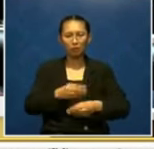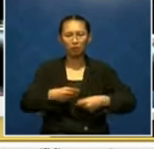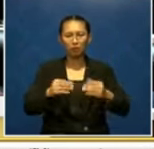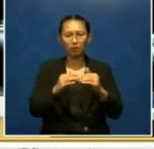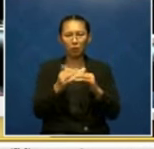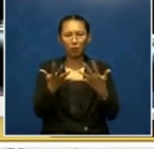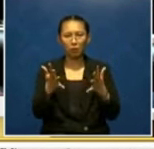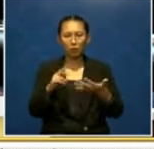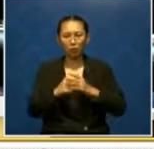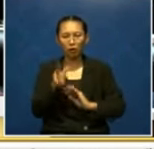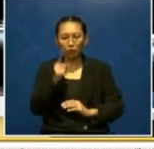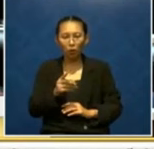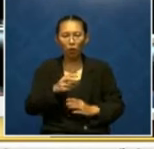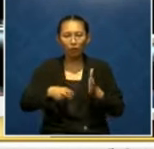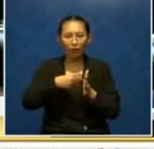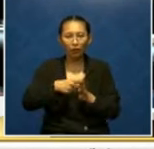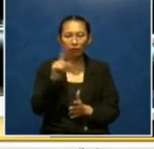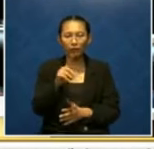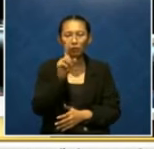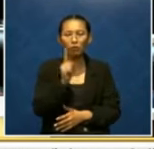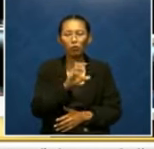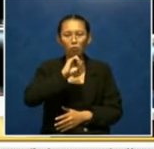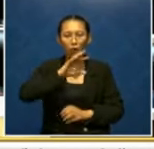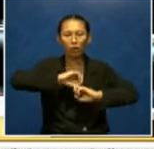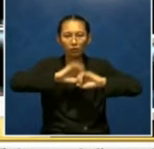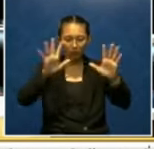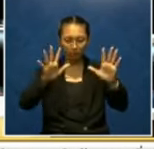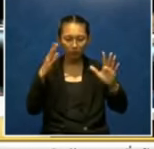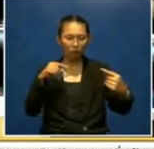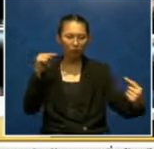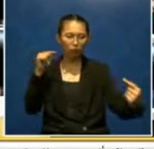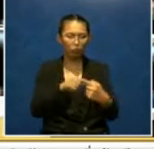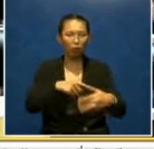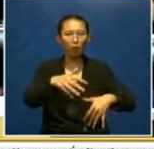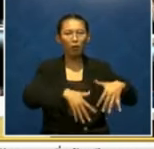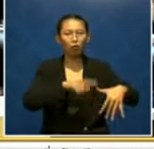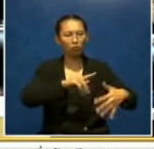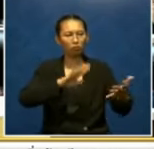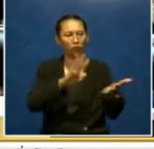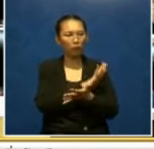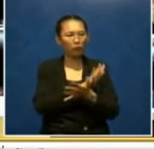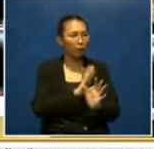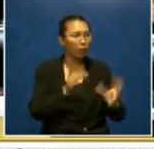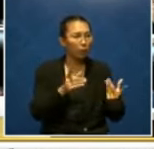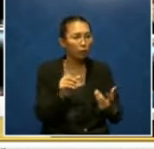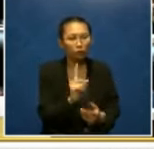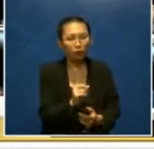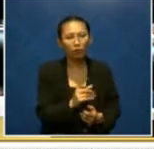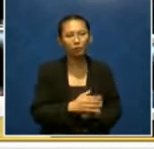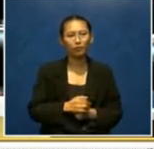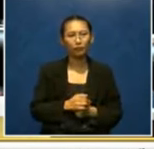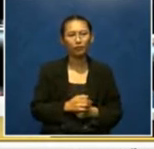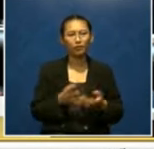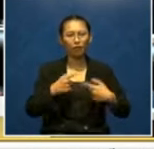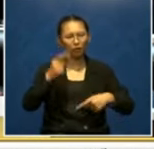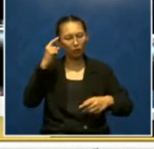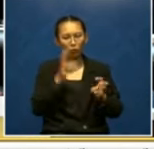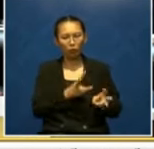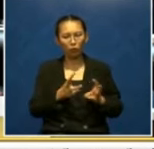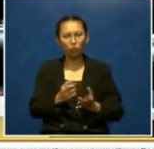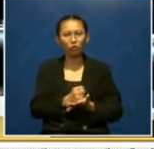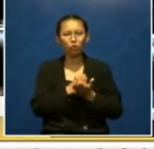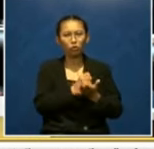องชี้แจงเหตุผลที่ชัดเจนและเจาะจงกับประชาชนว่าขาดเอกสารตรงไหนอย่างไรและมีวิธีการที่จะช่วยเ